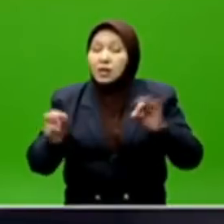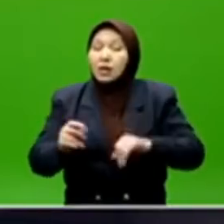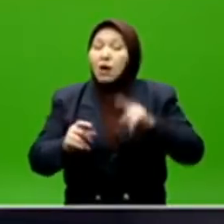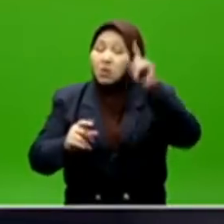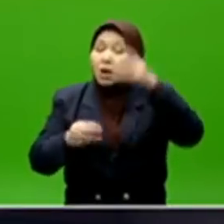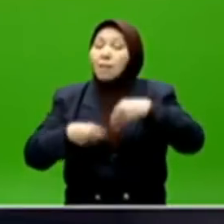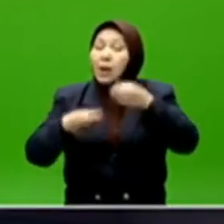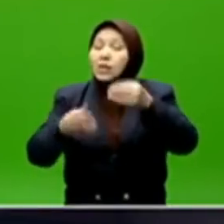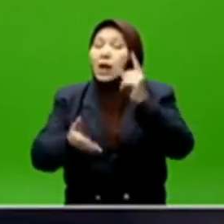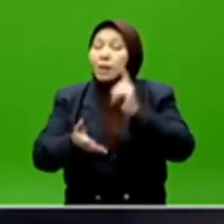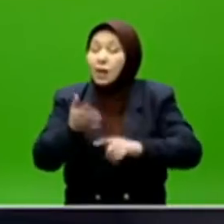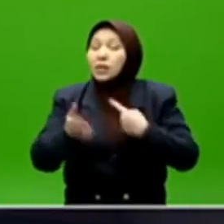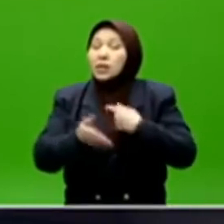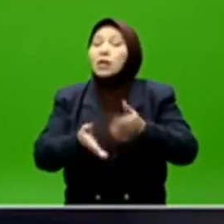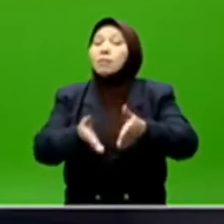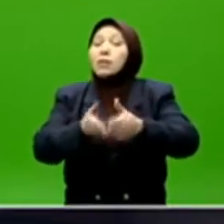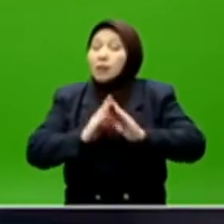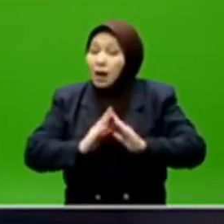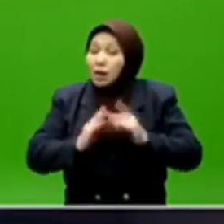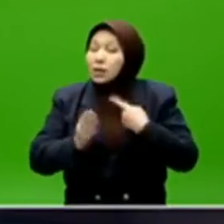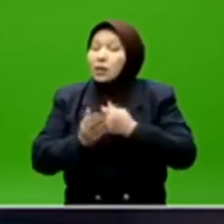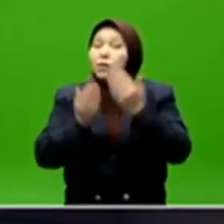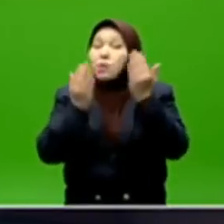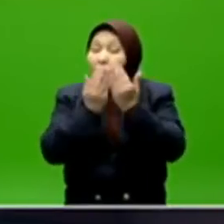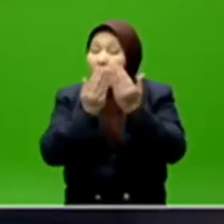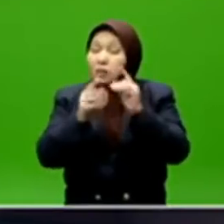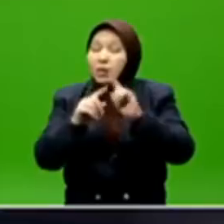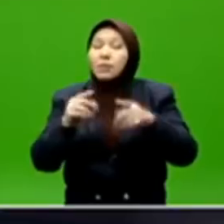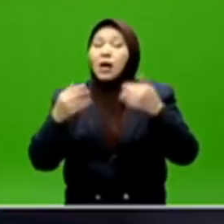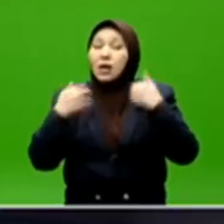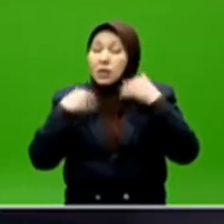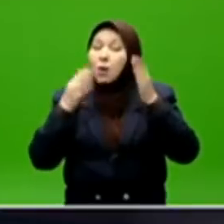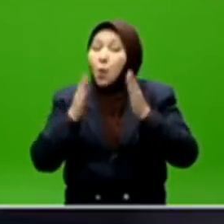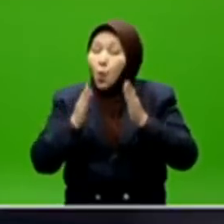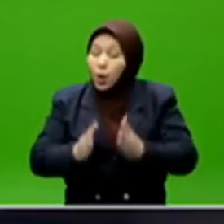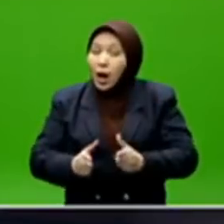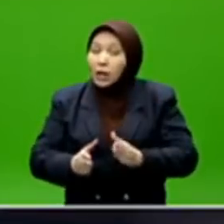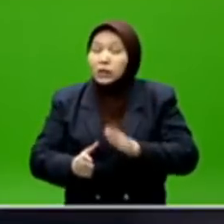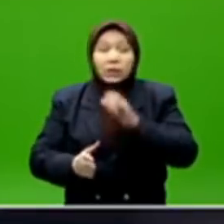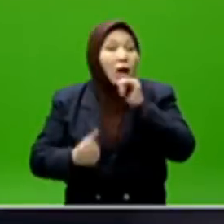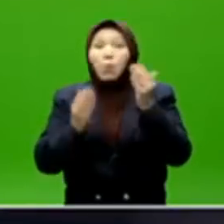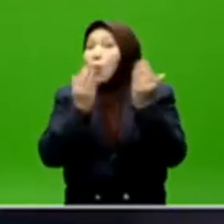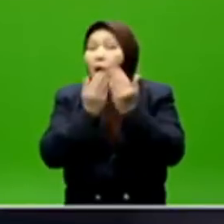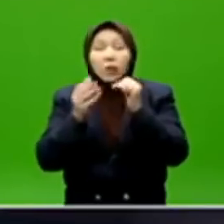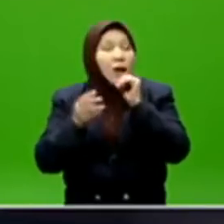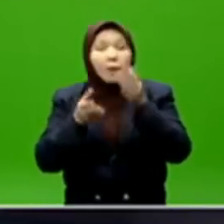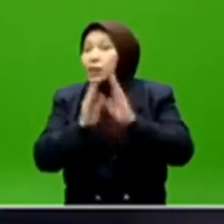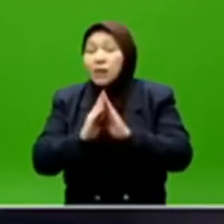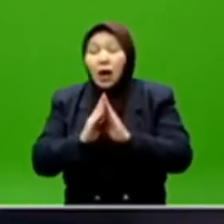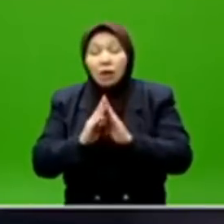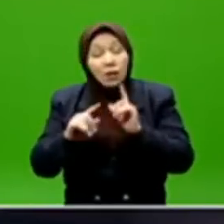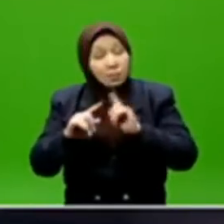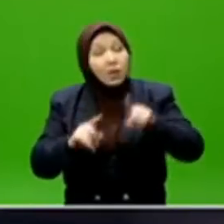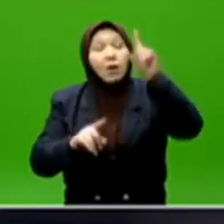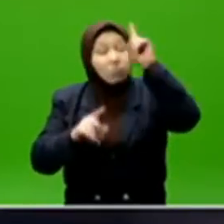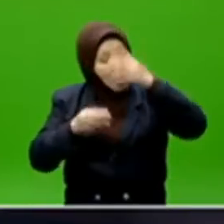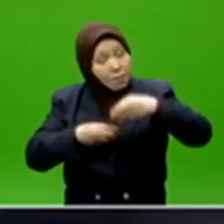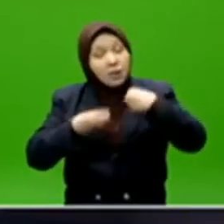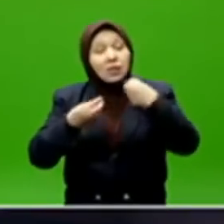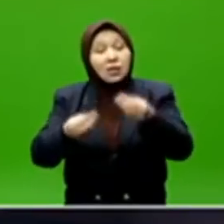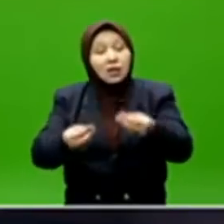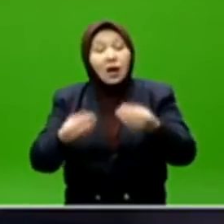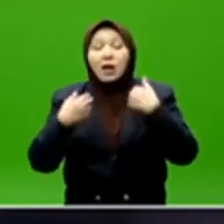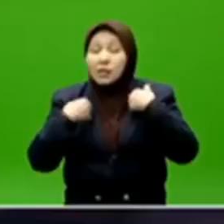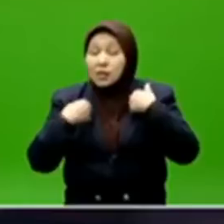minta, kita berdoa. Tetapi ada juga orang yang tidak minta pun dapat juga, ustaz, ya. Yes. Itu satu. Yang keduanya ialah